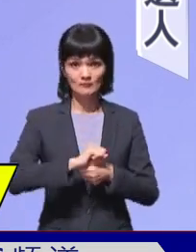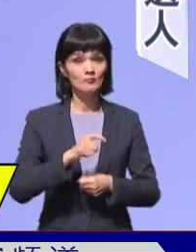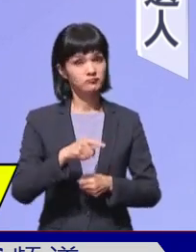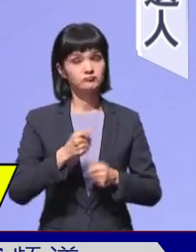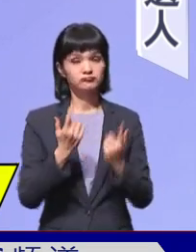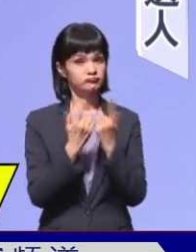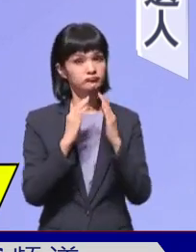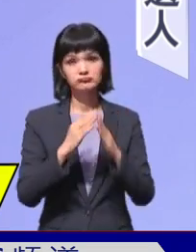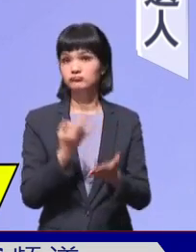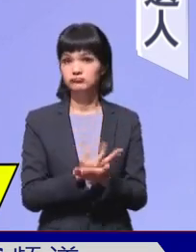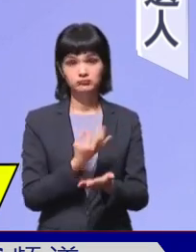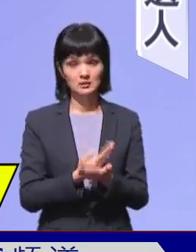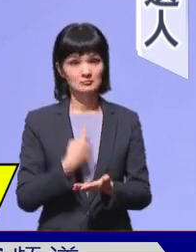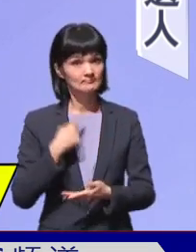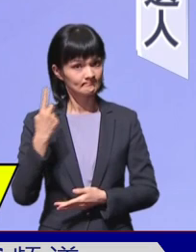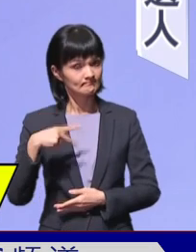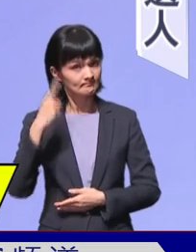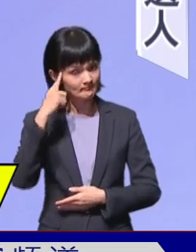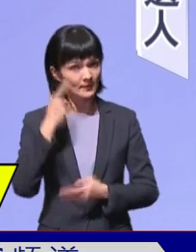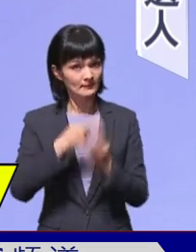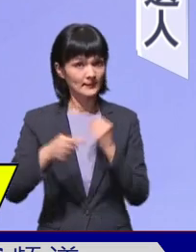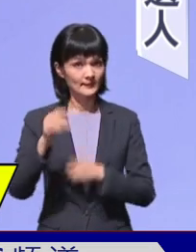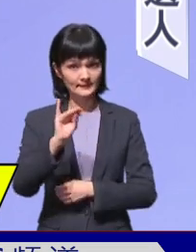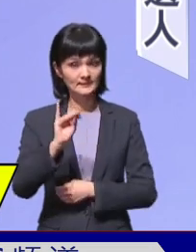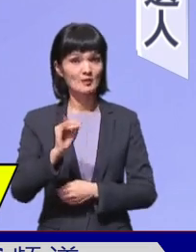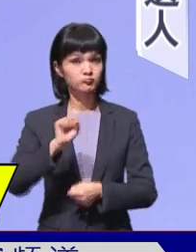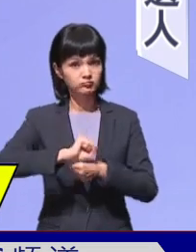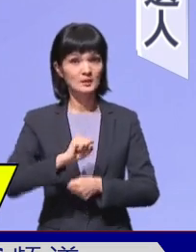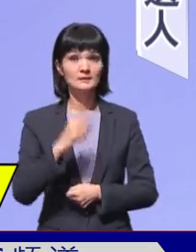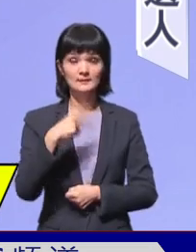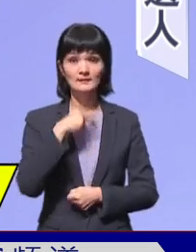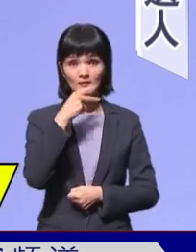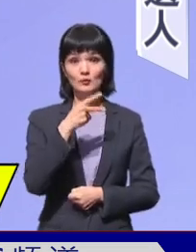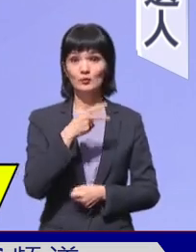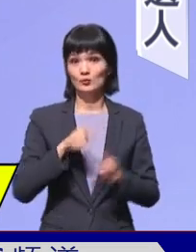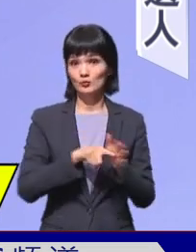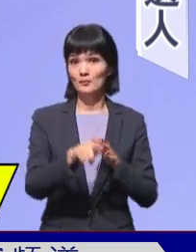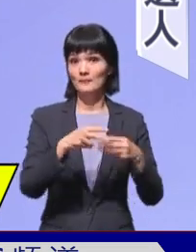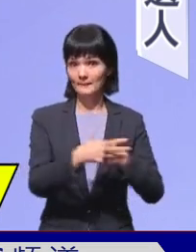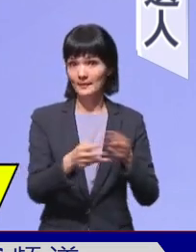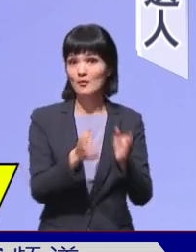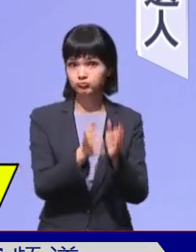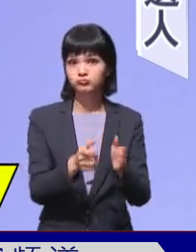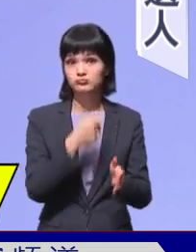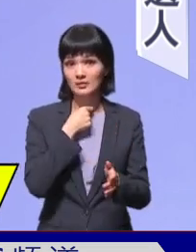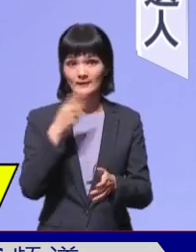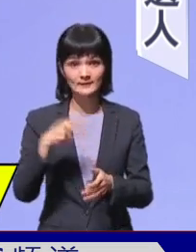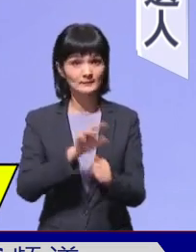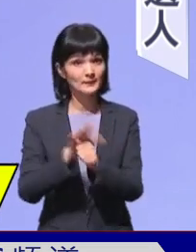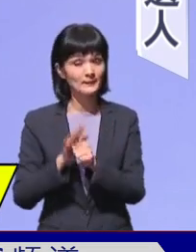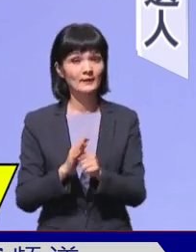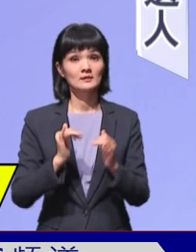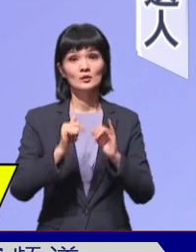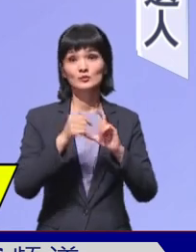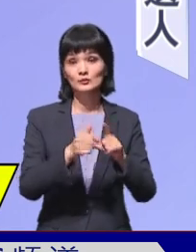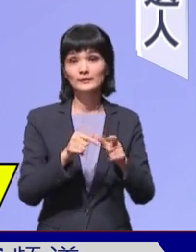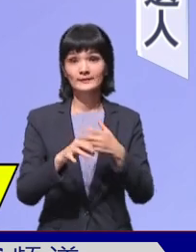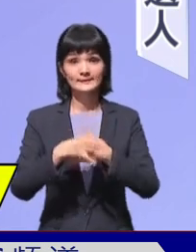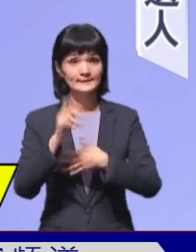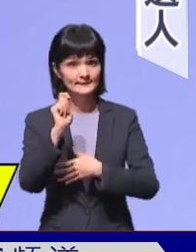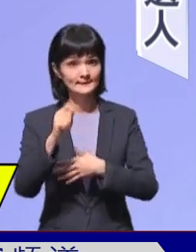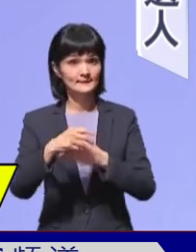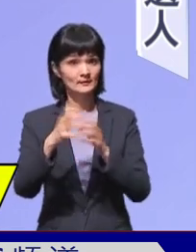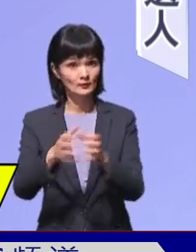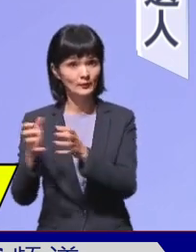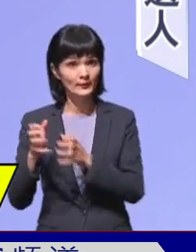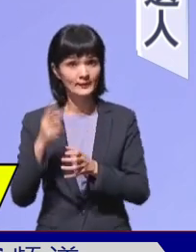够，所以我们要多1000个名额。那另外2岁的专班我们来做，那增加社区的亲子馆，那公司学历推